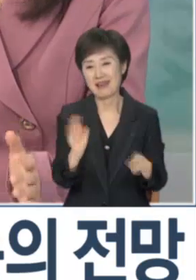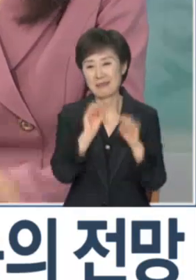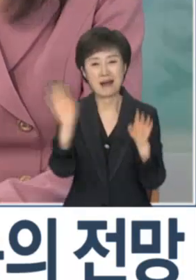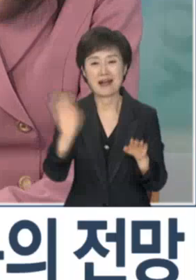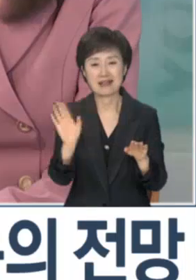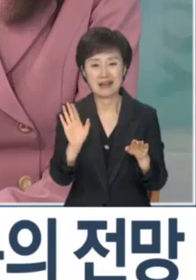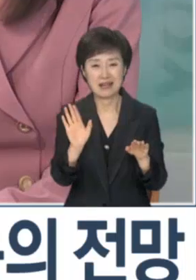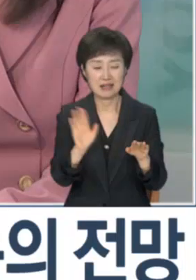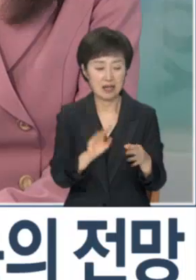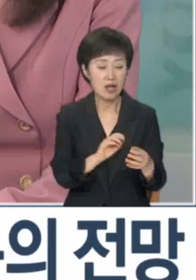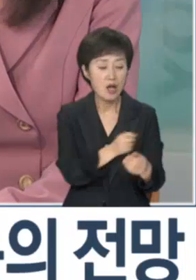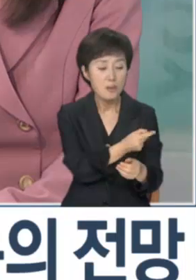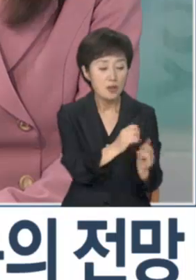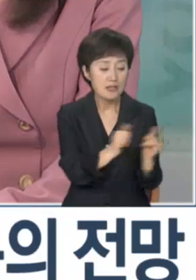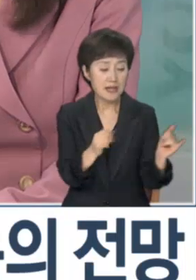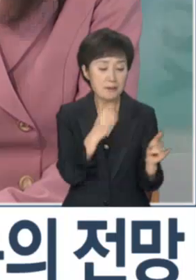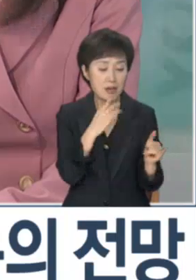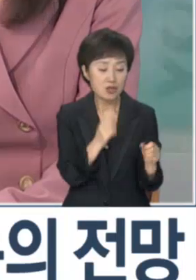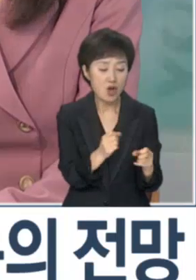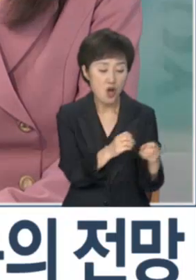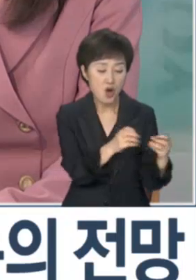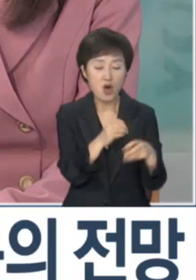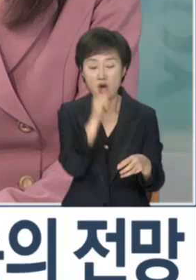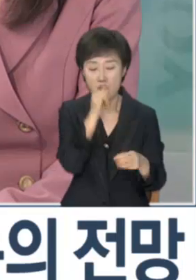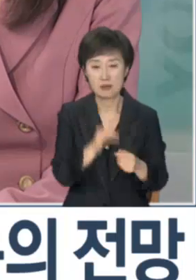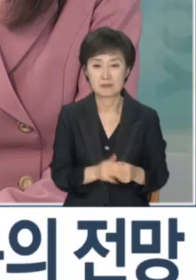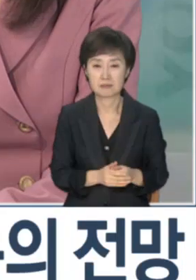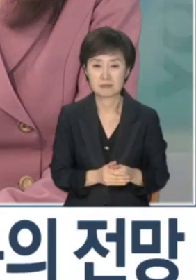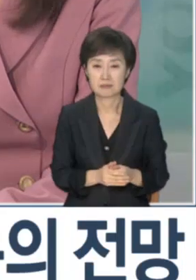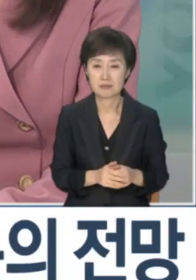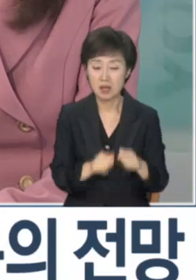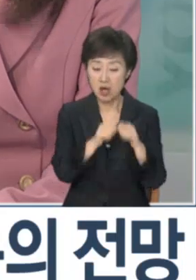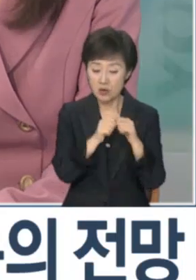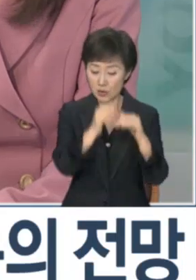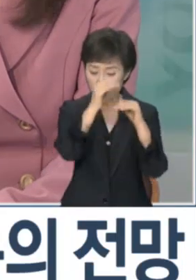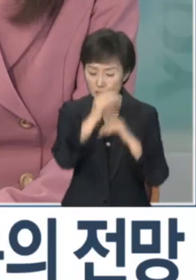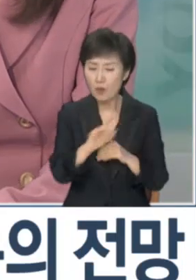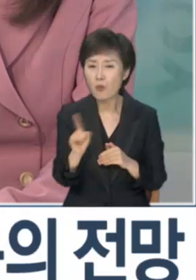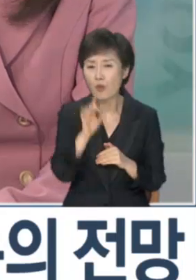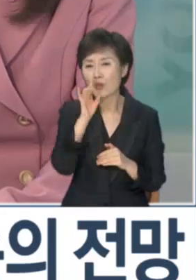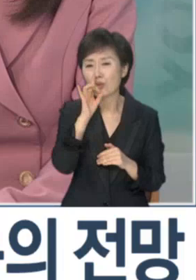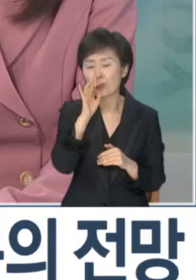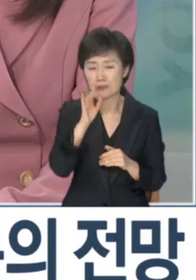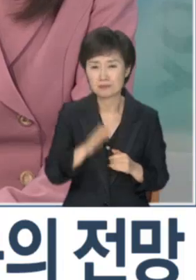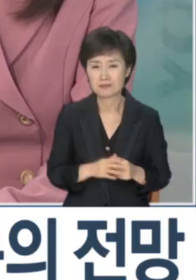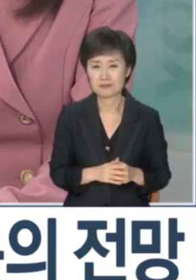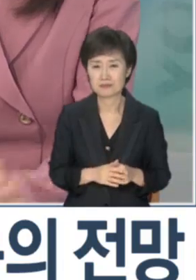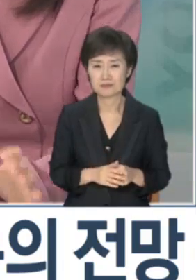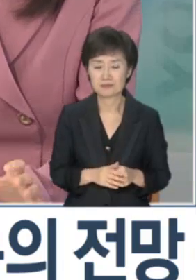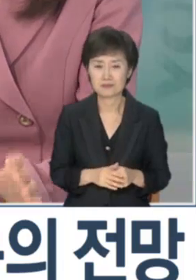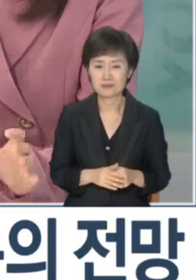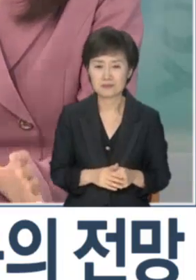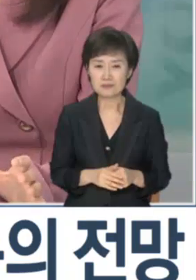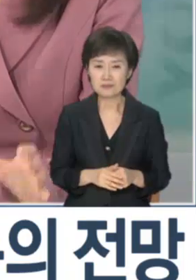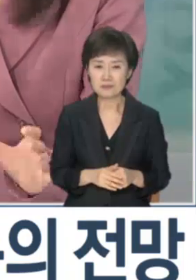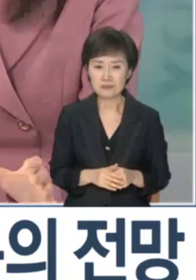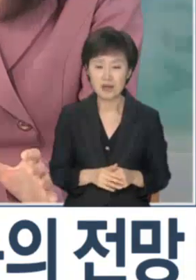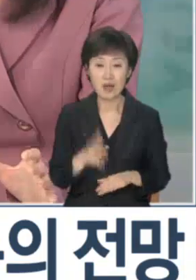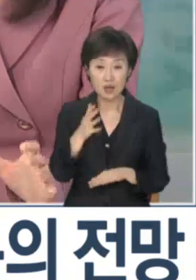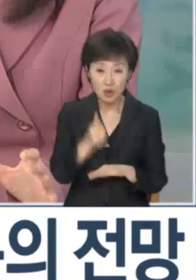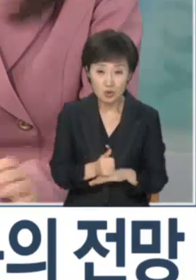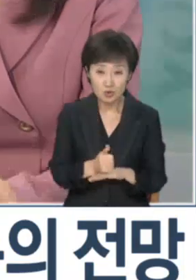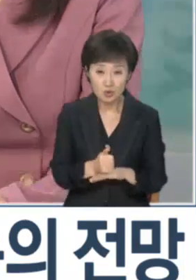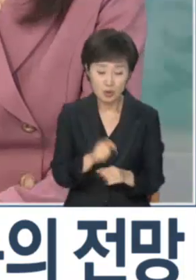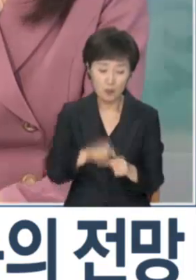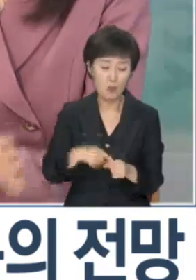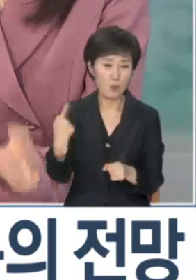이제 구성원들에게만 어떤 세부적인 이야기가 나올 거라고 예상을 해본다면 어떤 말씀해 주실 수 있을까요? 결국에는 이제 크게는 통합과 혁신의